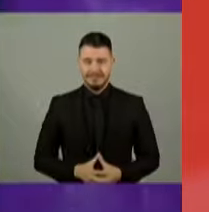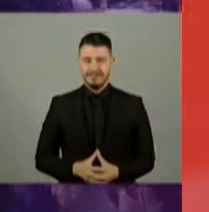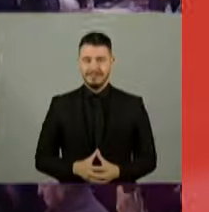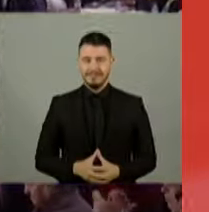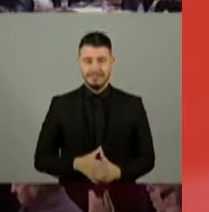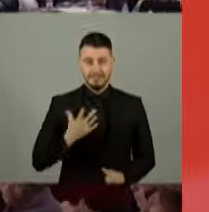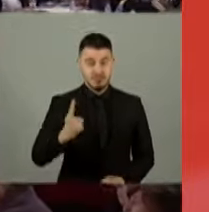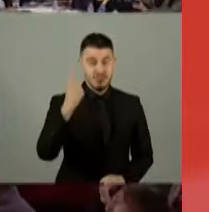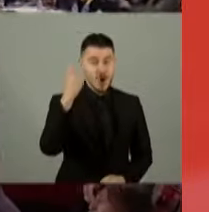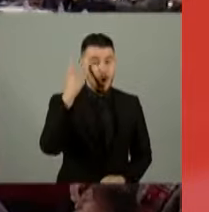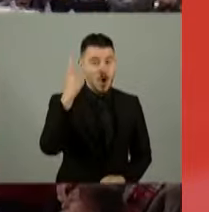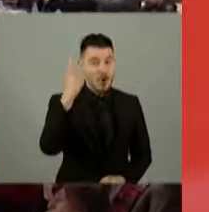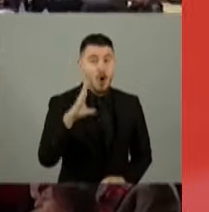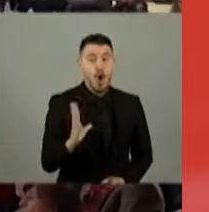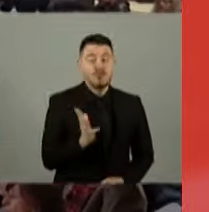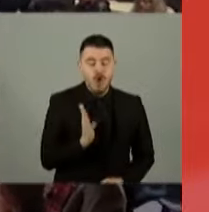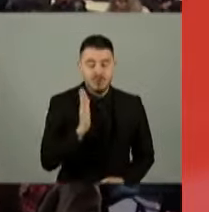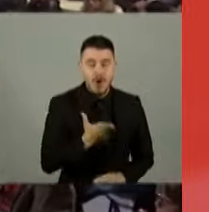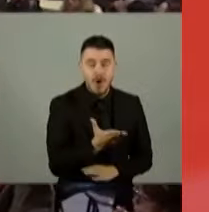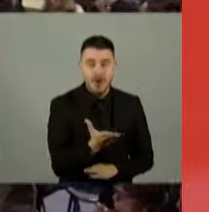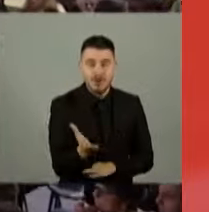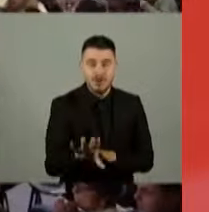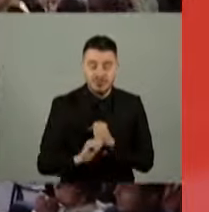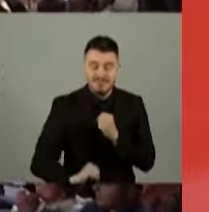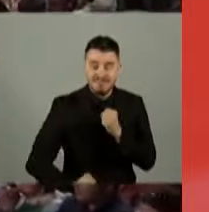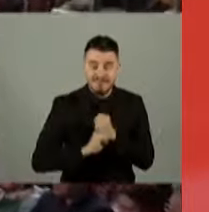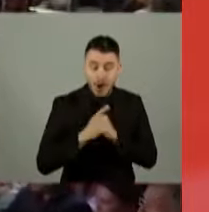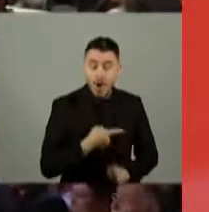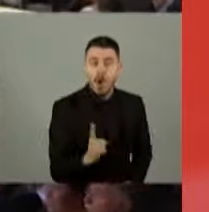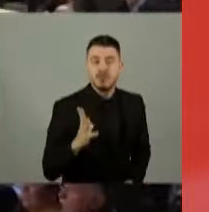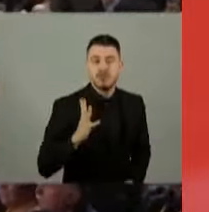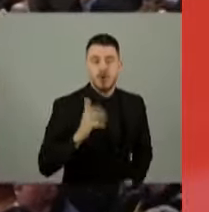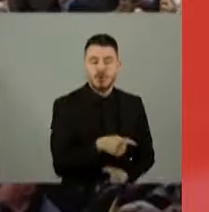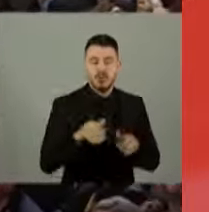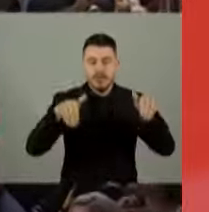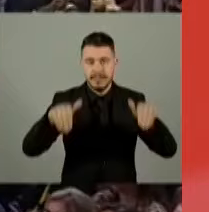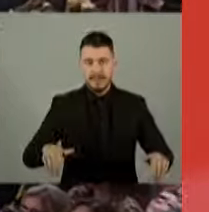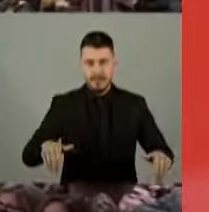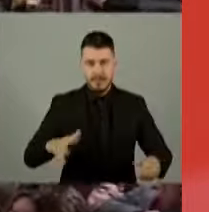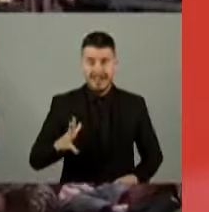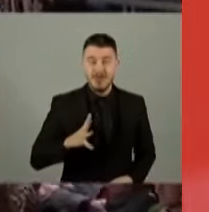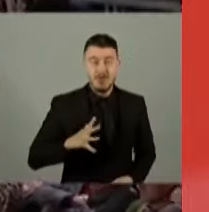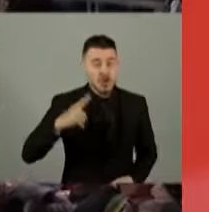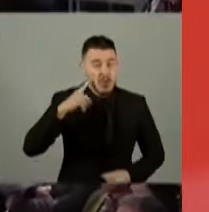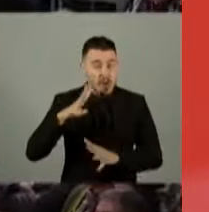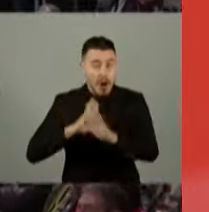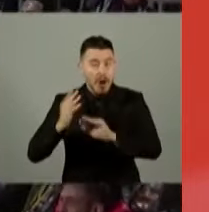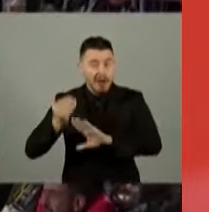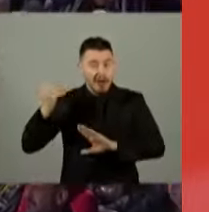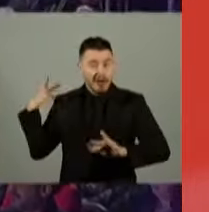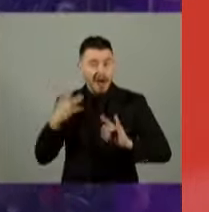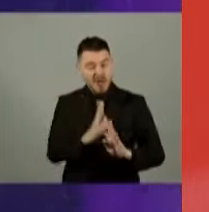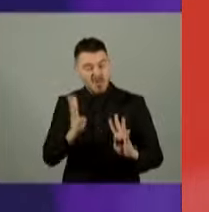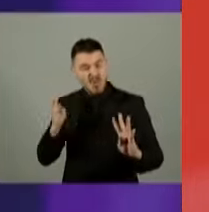ποιοι στηρίζουν την κάθε υποψηφιότητα και τι θα κάνουν αυτό που λέμε τα δυνατά χαρτιά οι άνθρωποι οι οποίοι, για παράδειγμα, μεγάλο